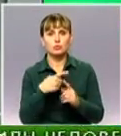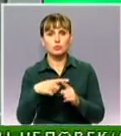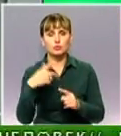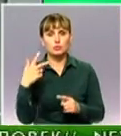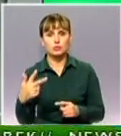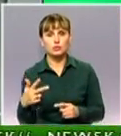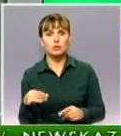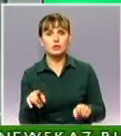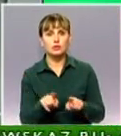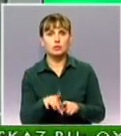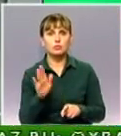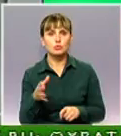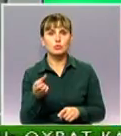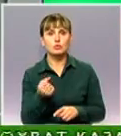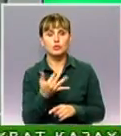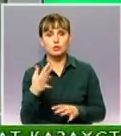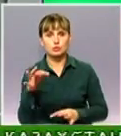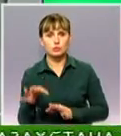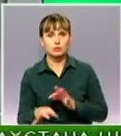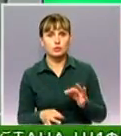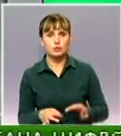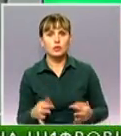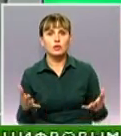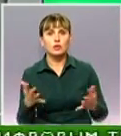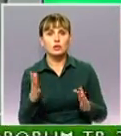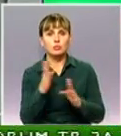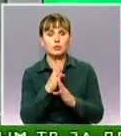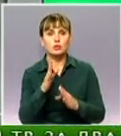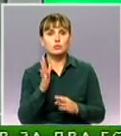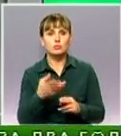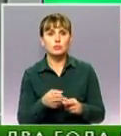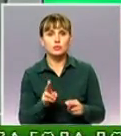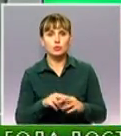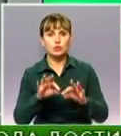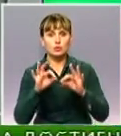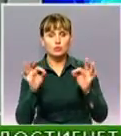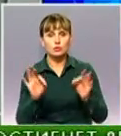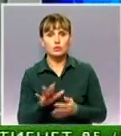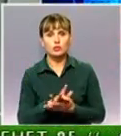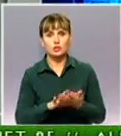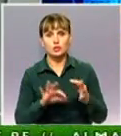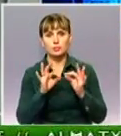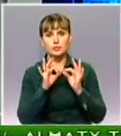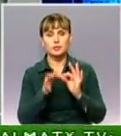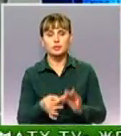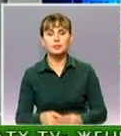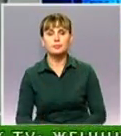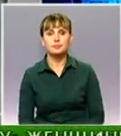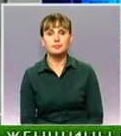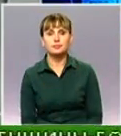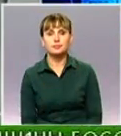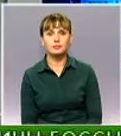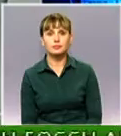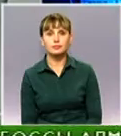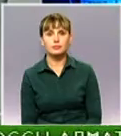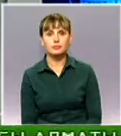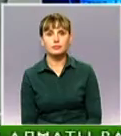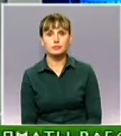упала до плюс 3 градусов. И так будет еще несколько суток. Какая погода ждет нас этой осенью, расскажет Ажар